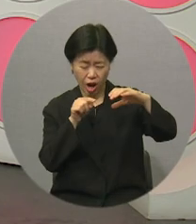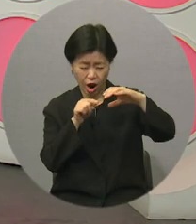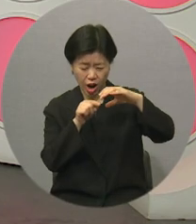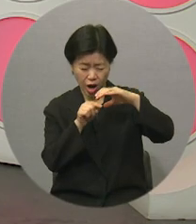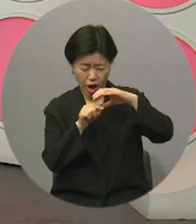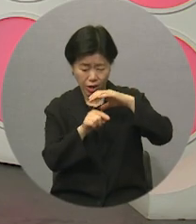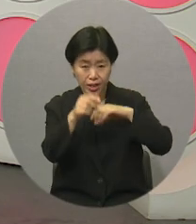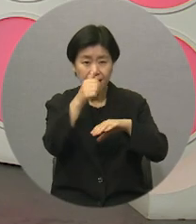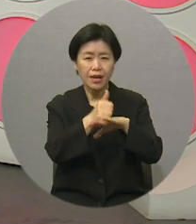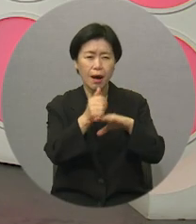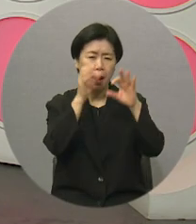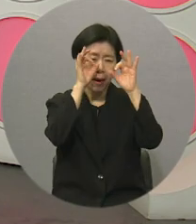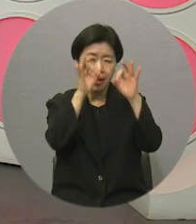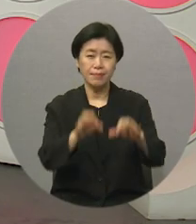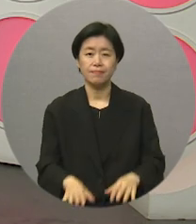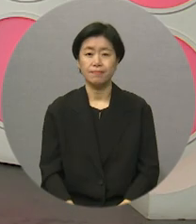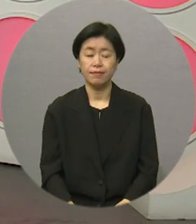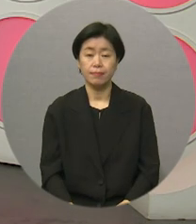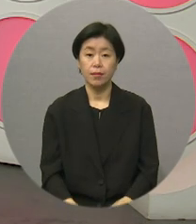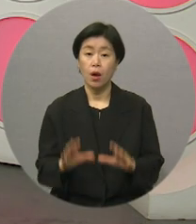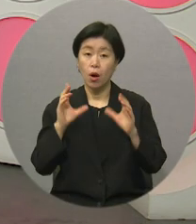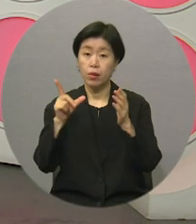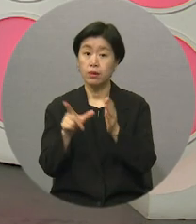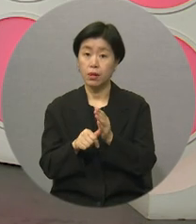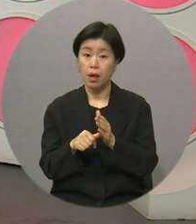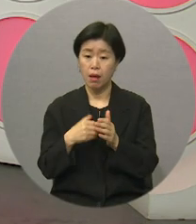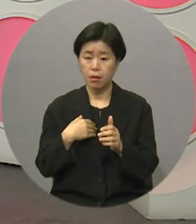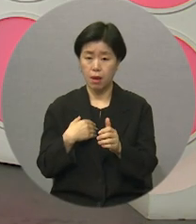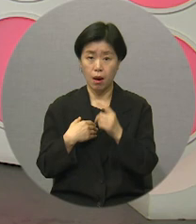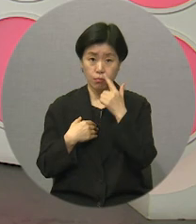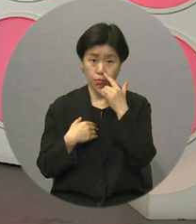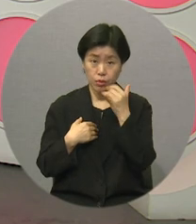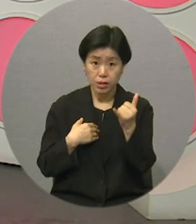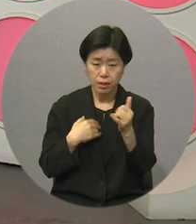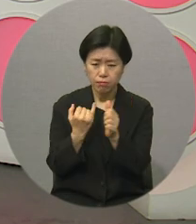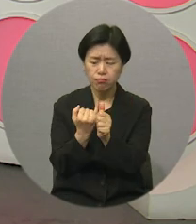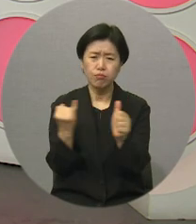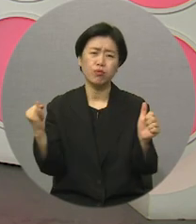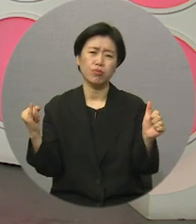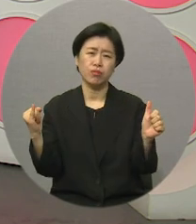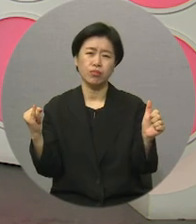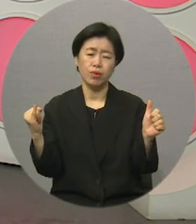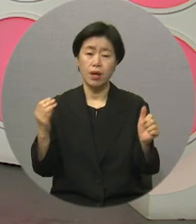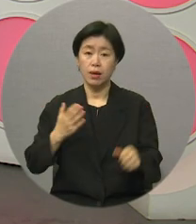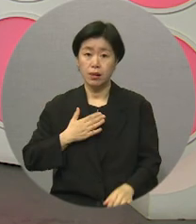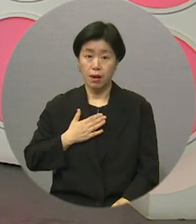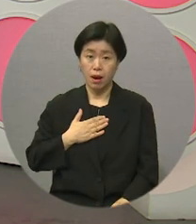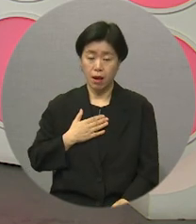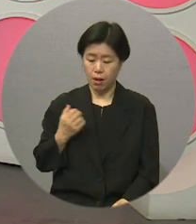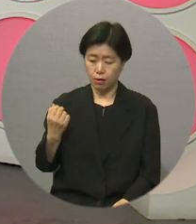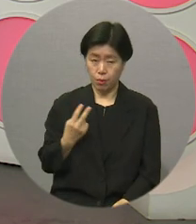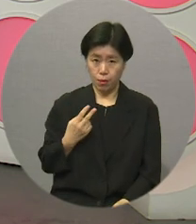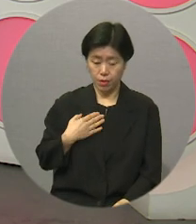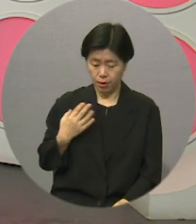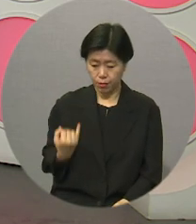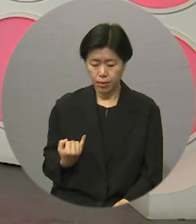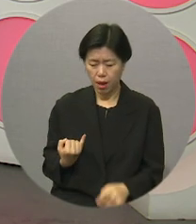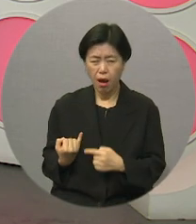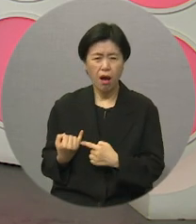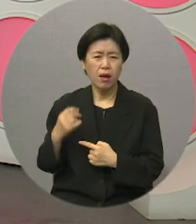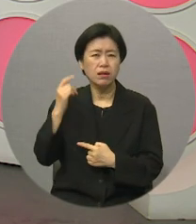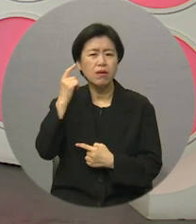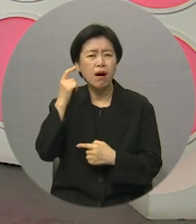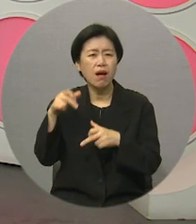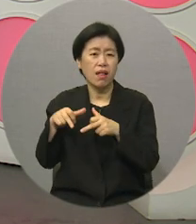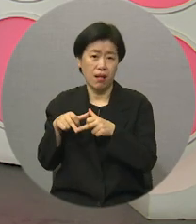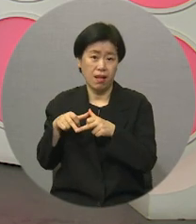끝을 향하여 어릴 적 부모님이 이혼하여 저와 청각장애가 있는 여동생은 아버지가 키웠습니다.